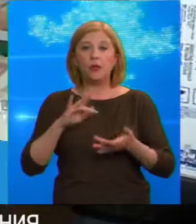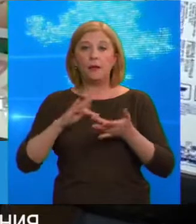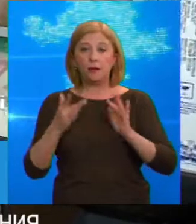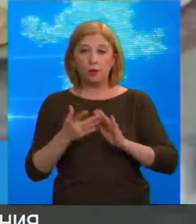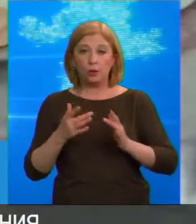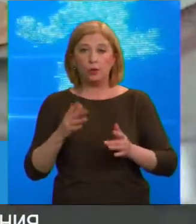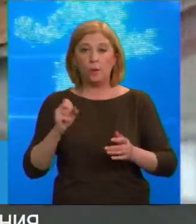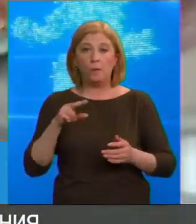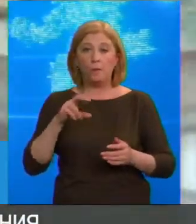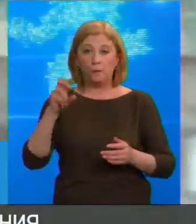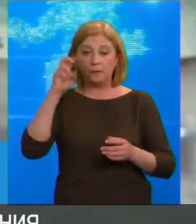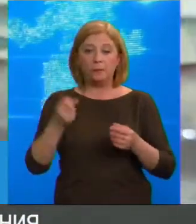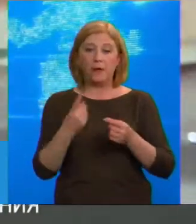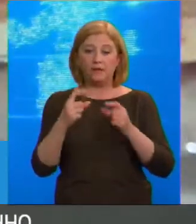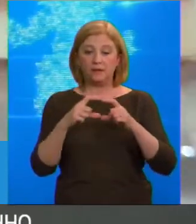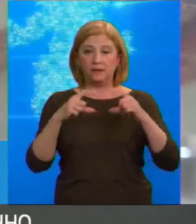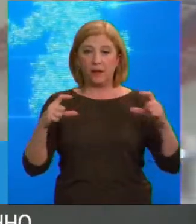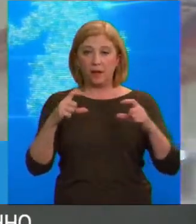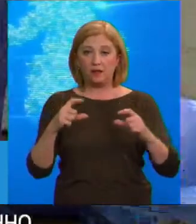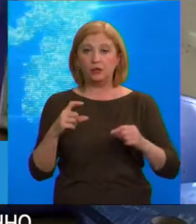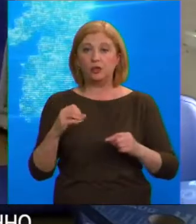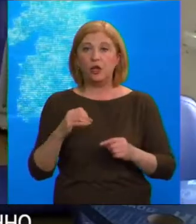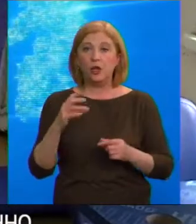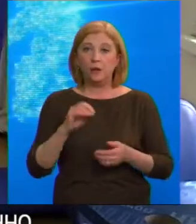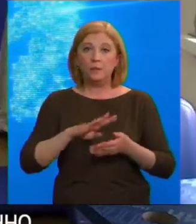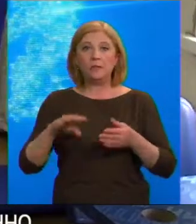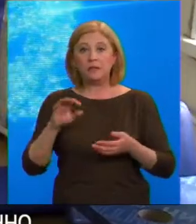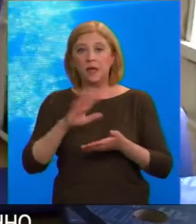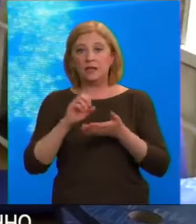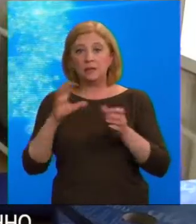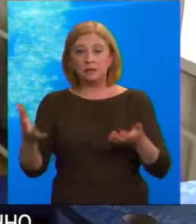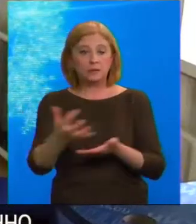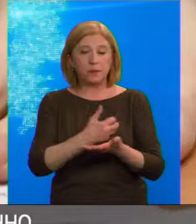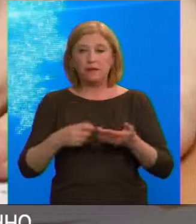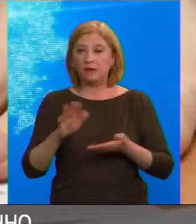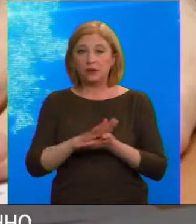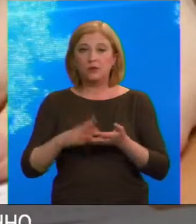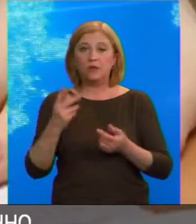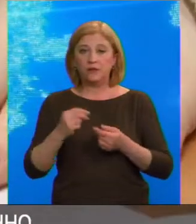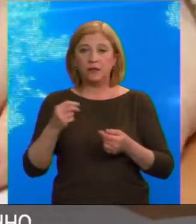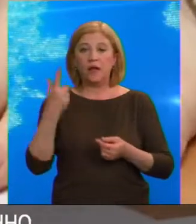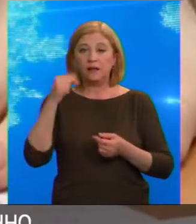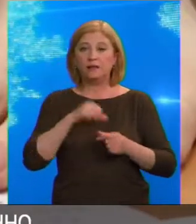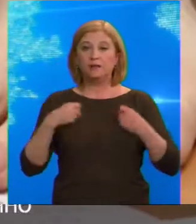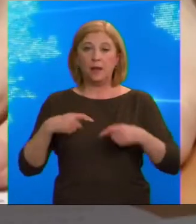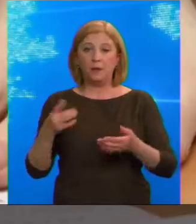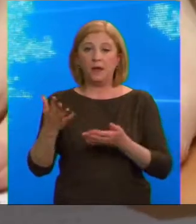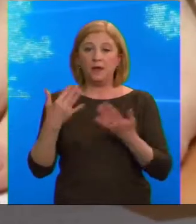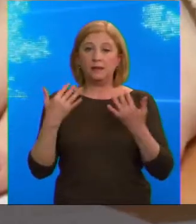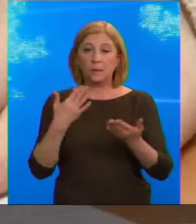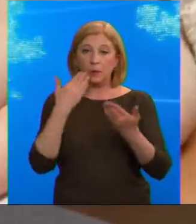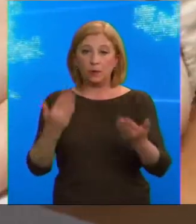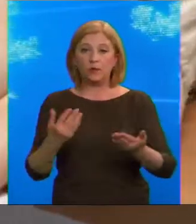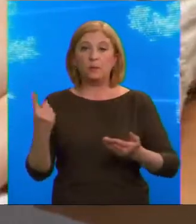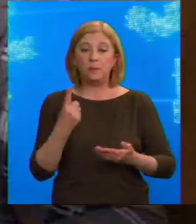портале госуслуг появится соответствующий вкладыш. Никаких справок для подачи заявки собирать не нужно. Все данные ведомства запросят самостоятельно. Первые выплаты придут